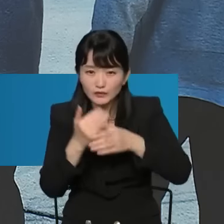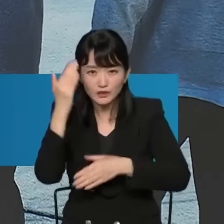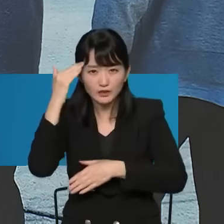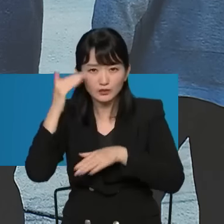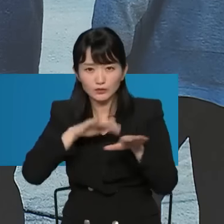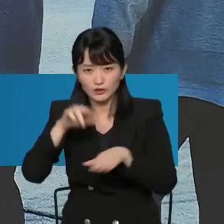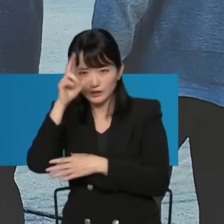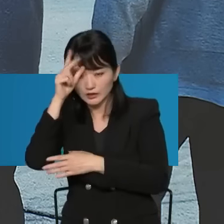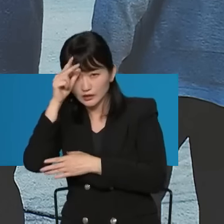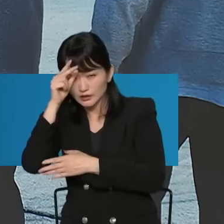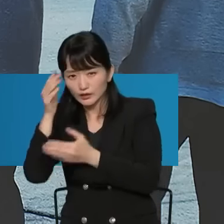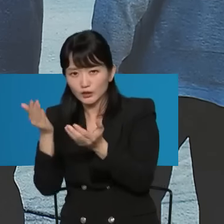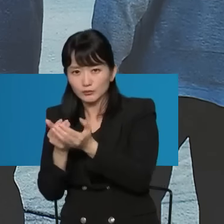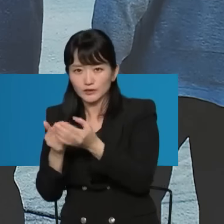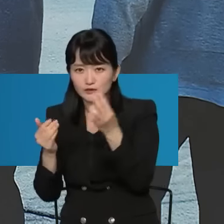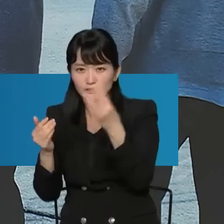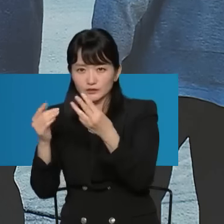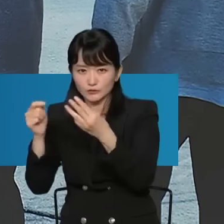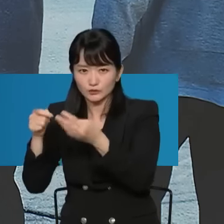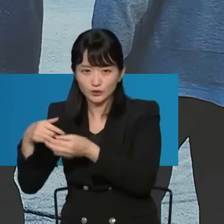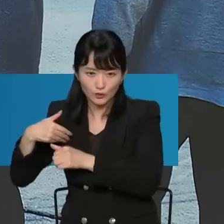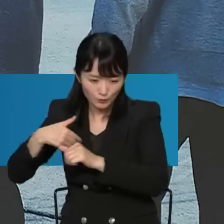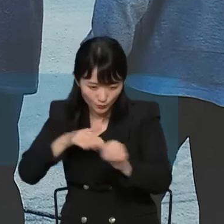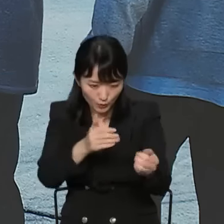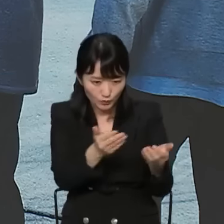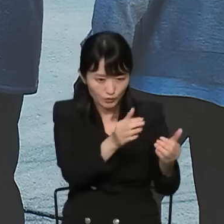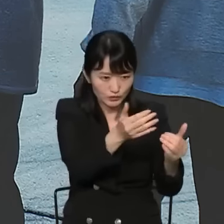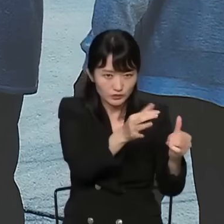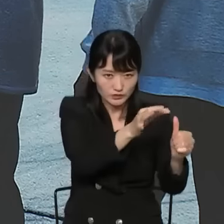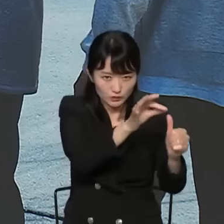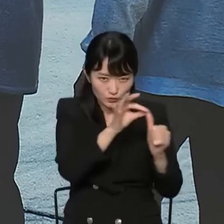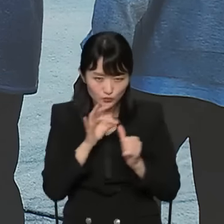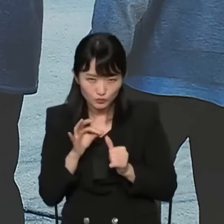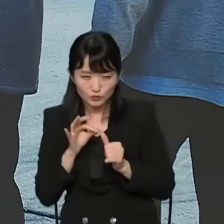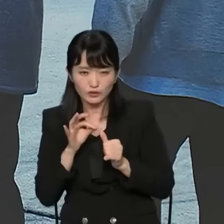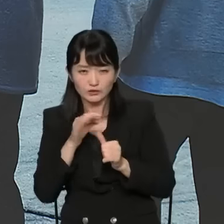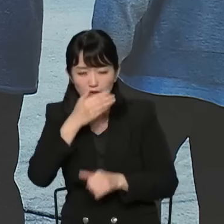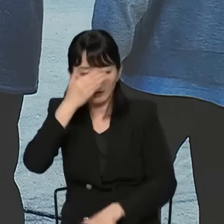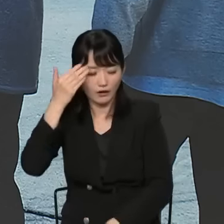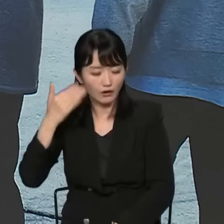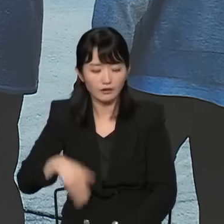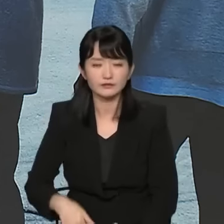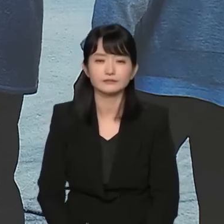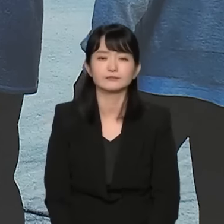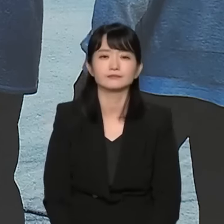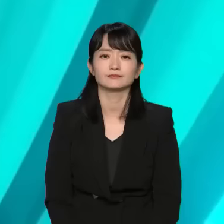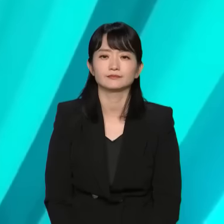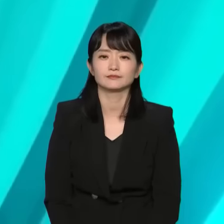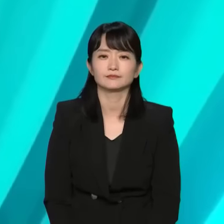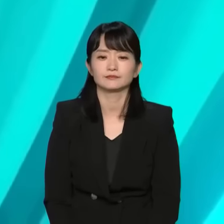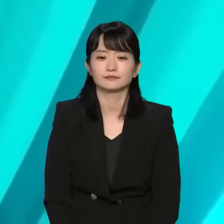해경은 3,000톤급 함정을 보내서 선원을 구했습니다. 사건 사고 소식 이자영 기자입니다.